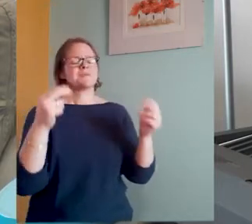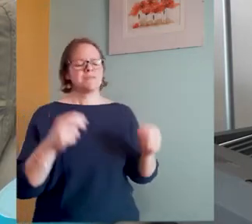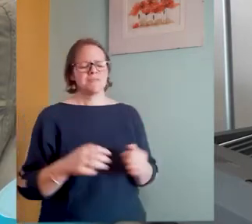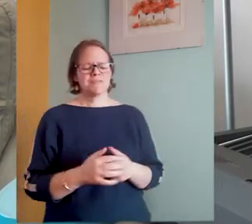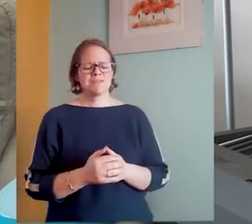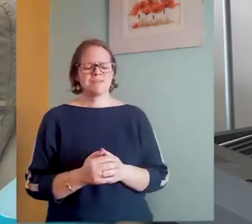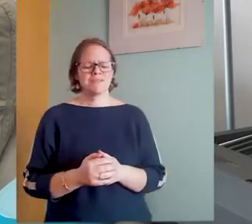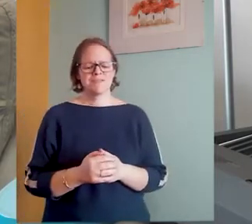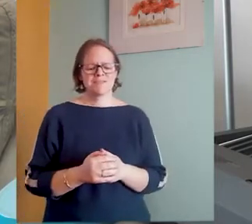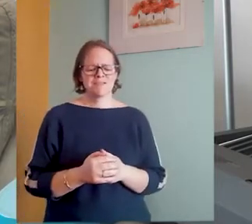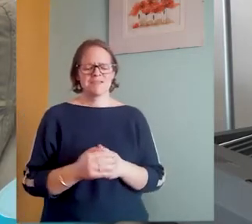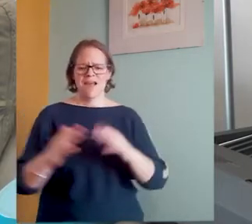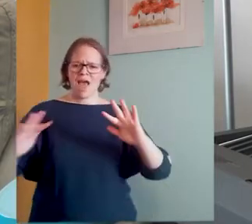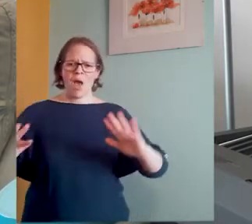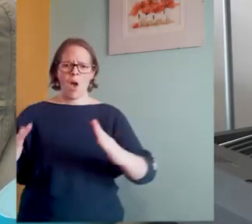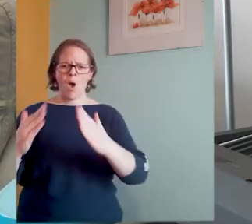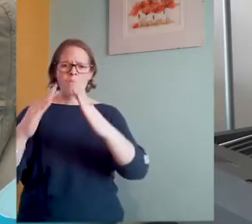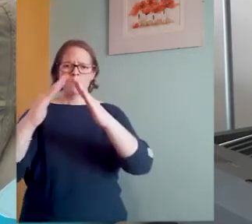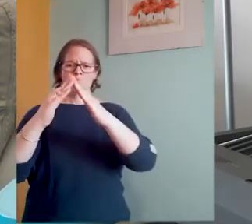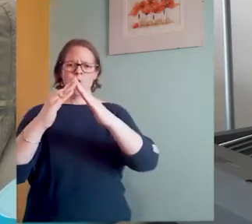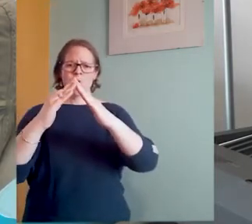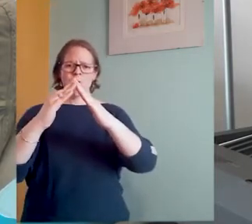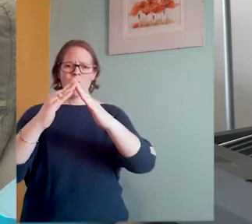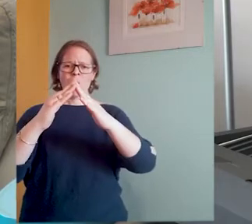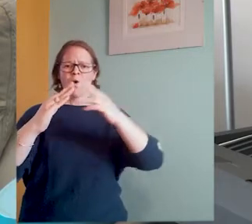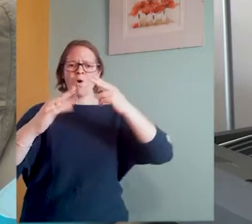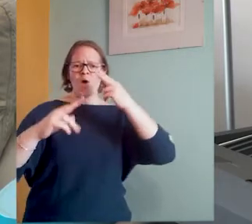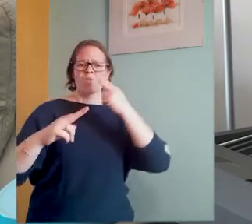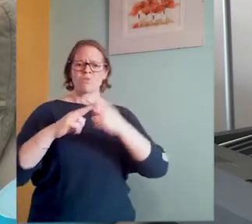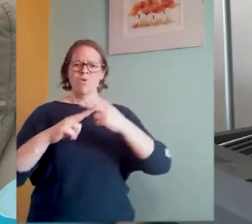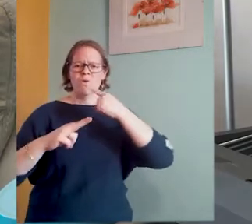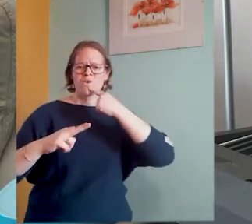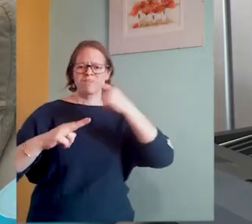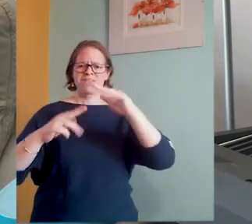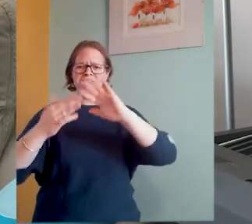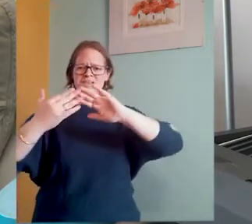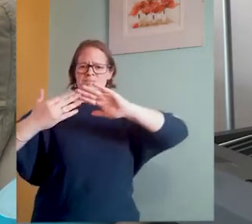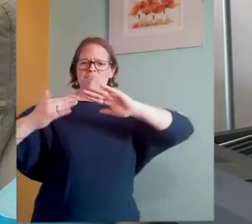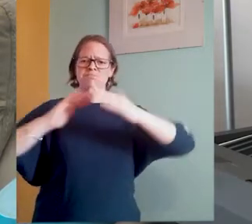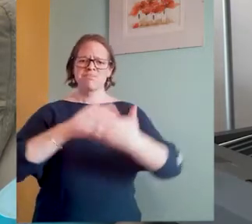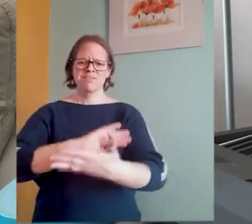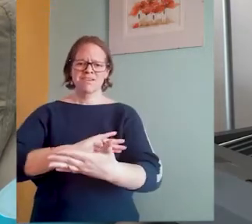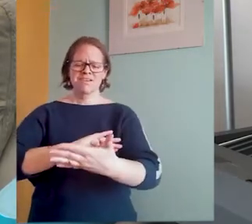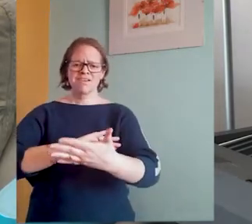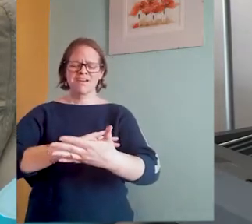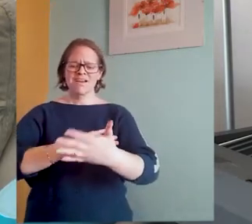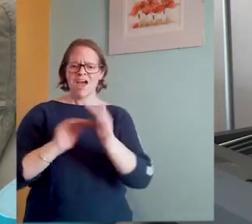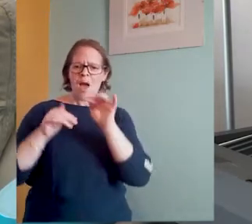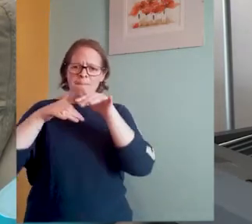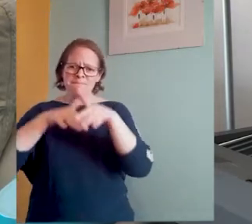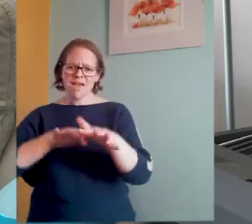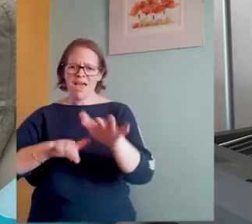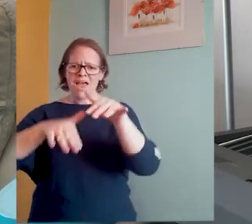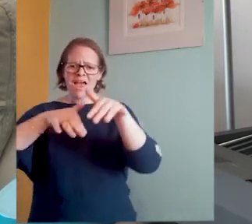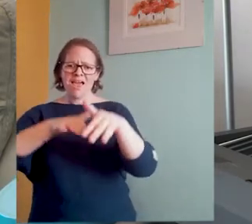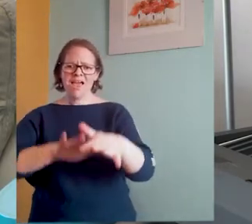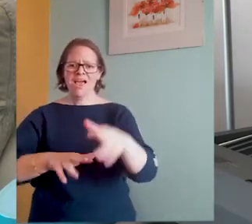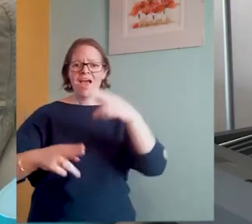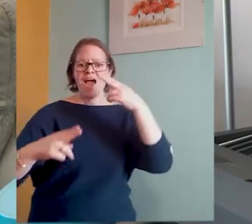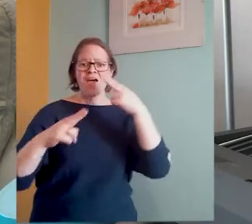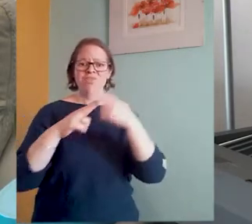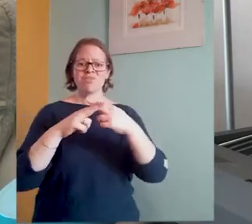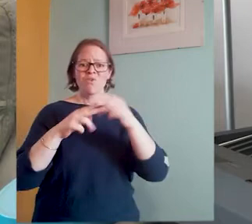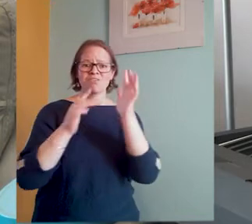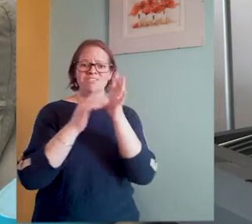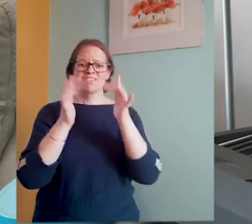À son nom, les monts vacillent et s'effondrent. À son nom, les flochettes s'agitent et les mers grondent.